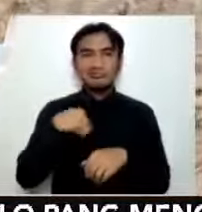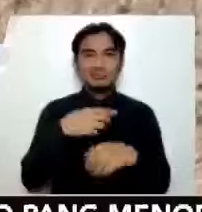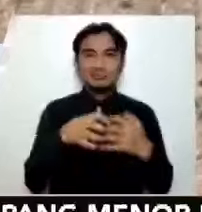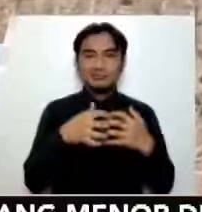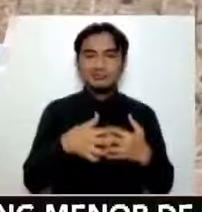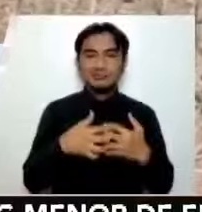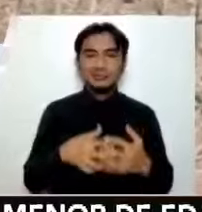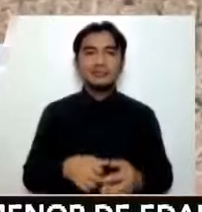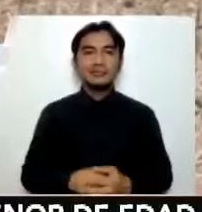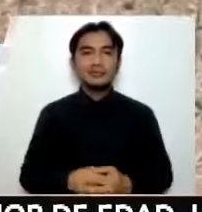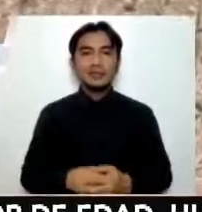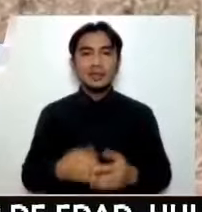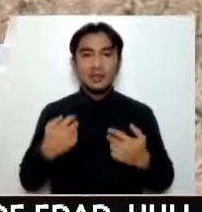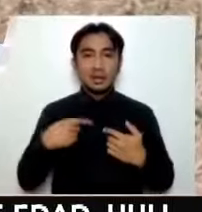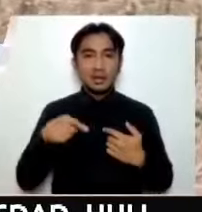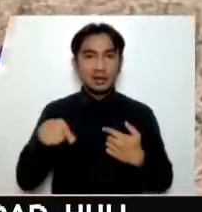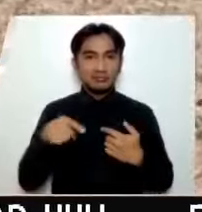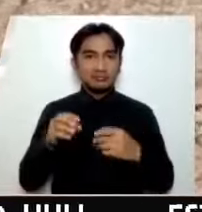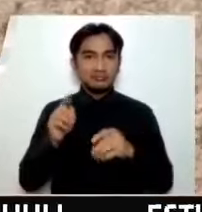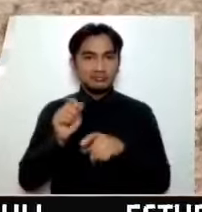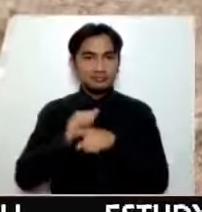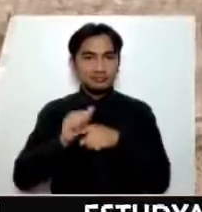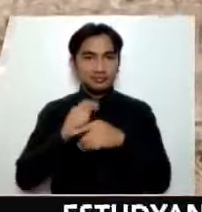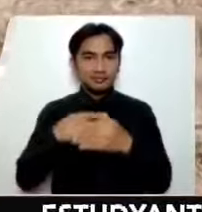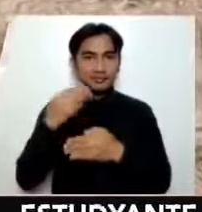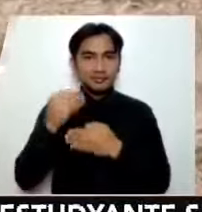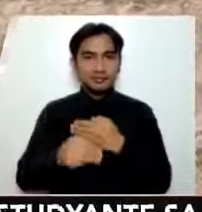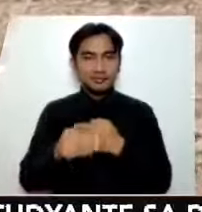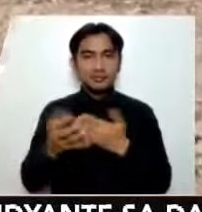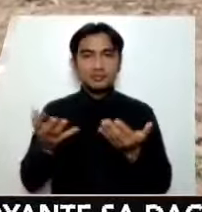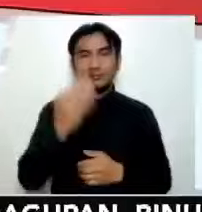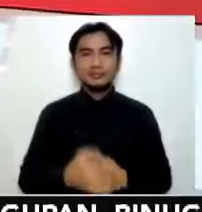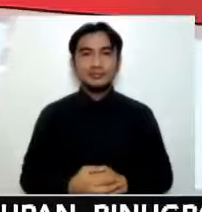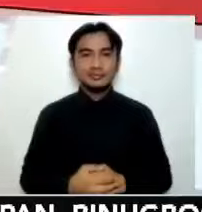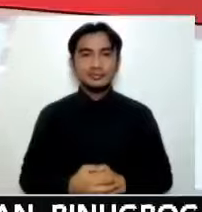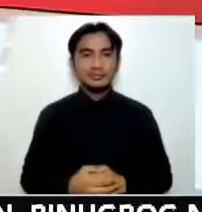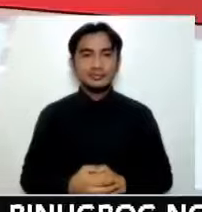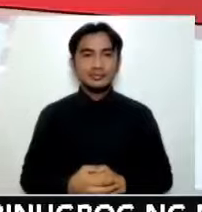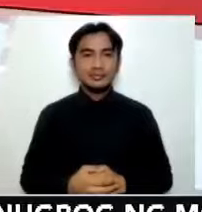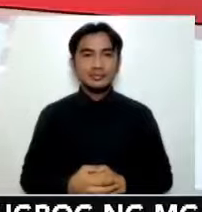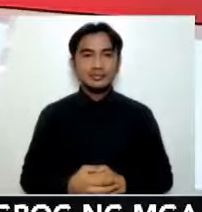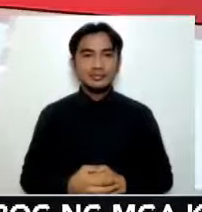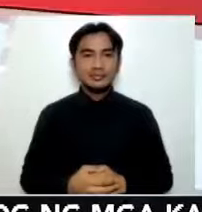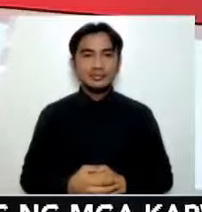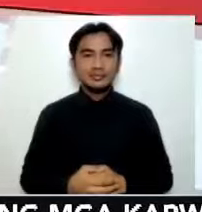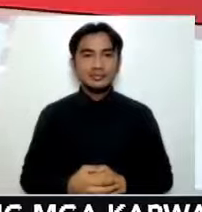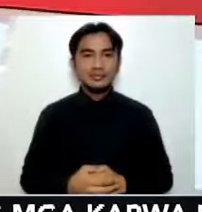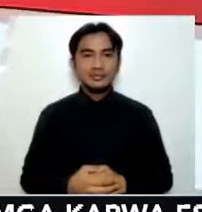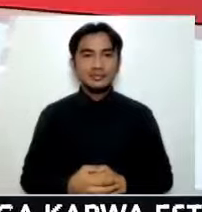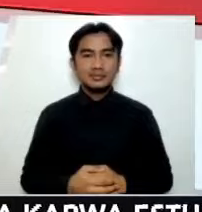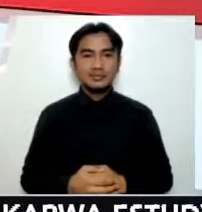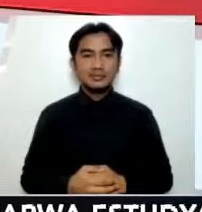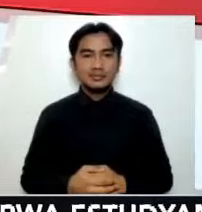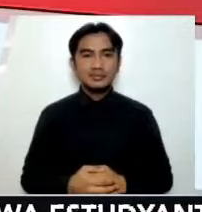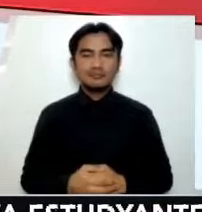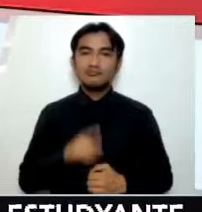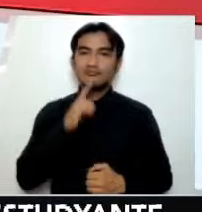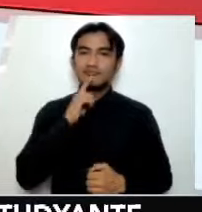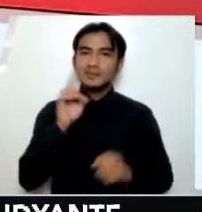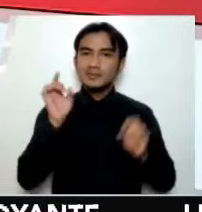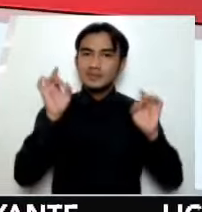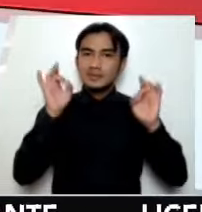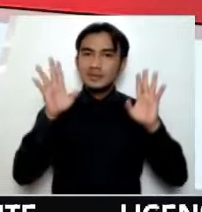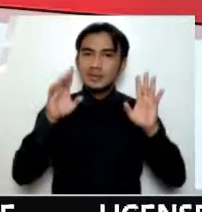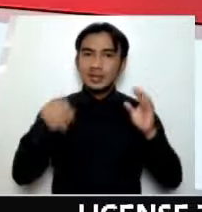pang Cash for work training program sa Sta Maria Bulacan mas delikado raw para sa mga may medical condition gaya ng